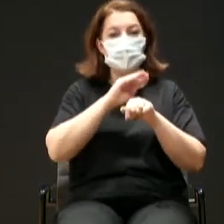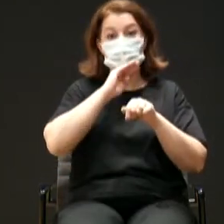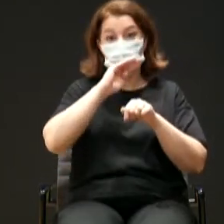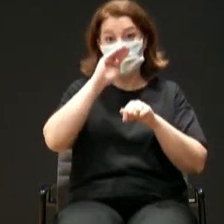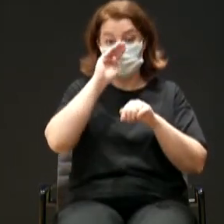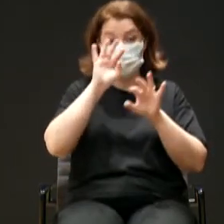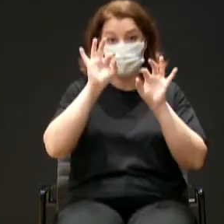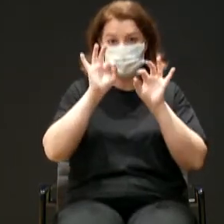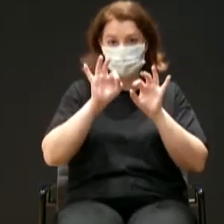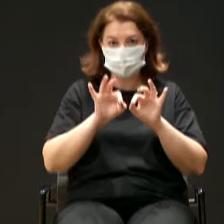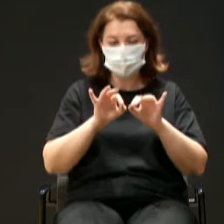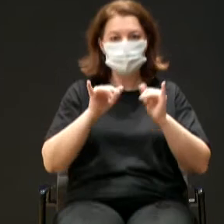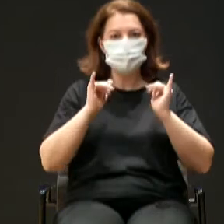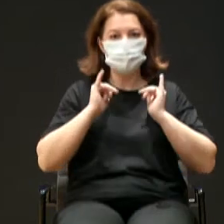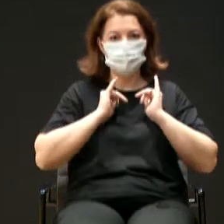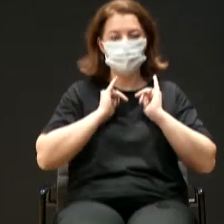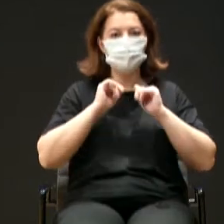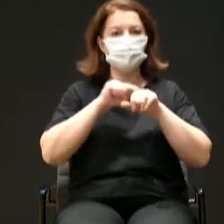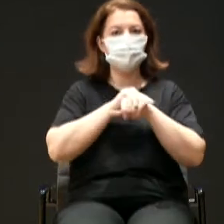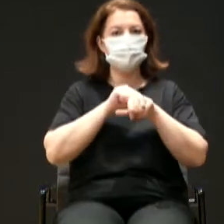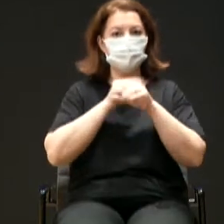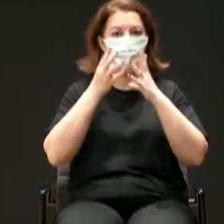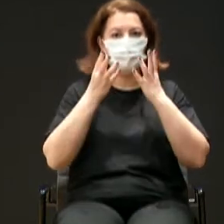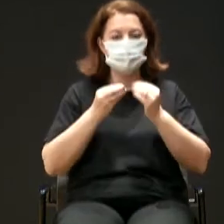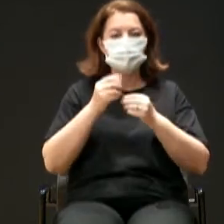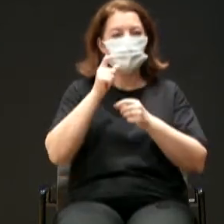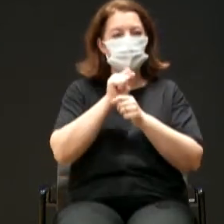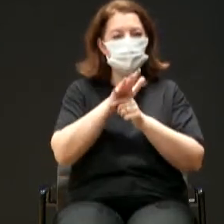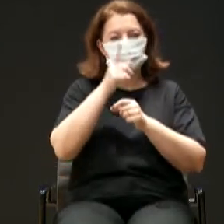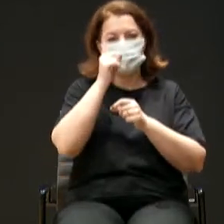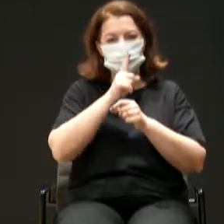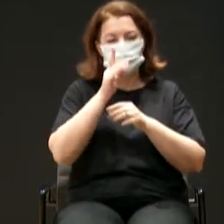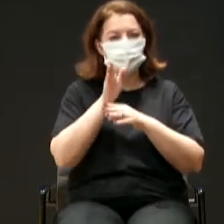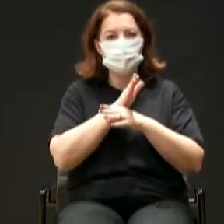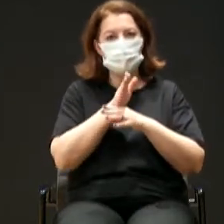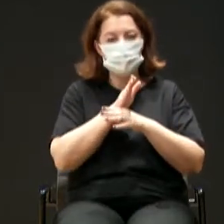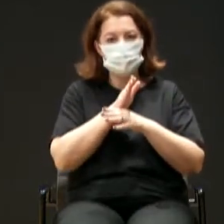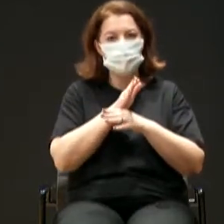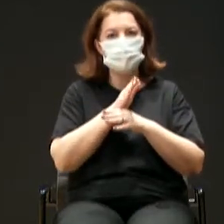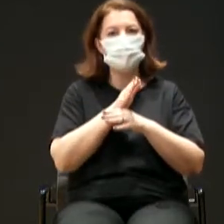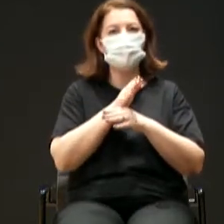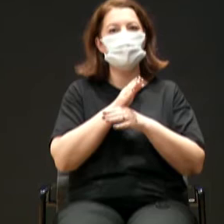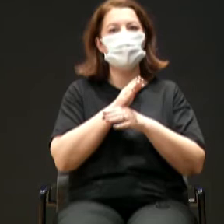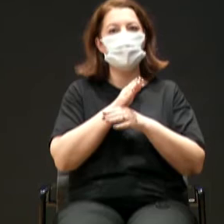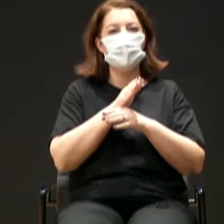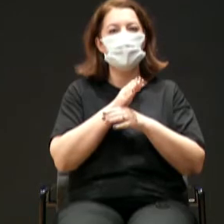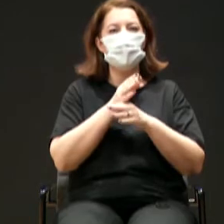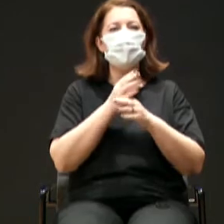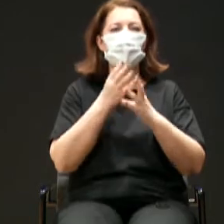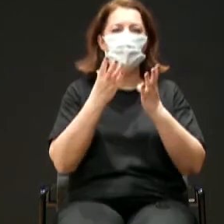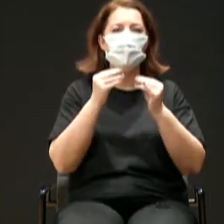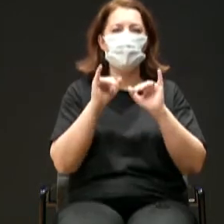bayramla başlayan tatil süreci olacak. Pandemiden dolayı bir ayağı bir yorgunluk